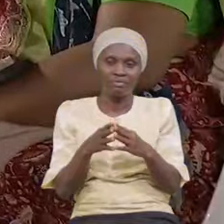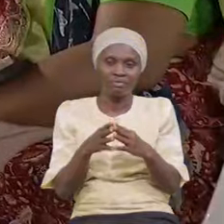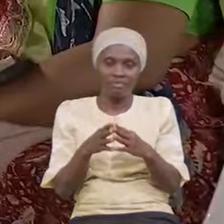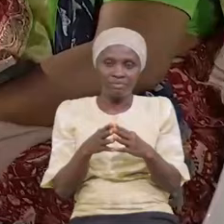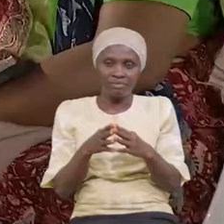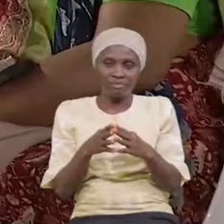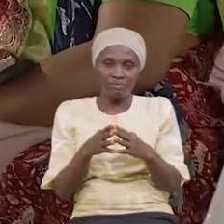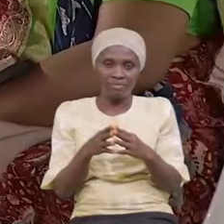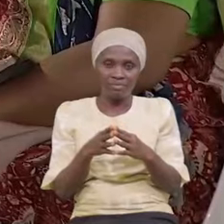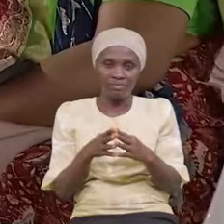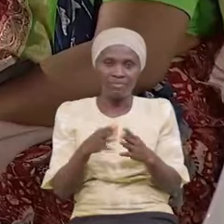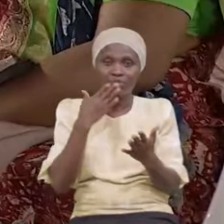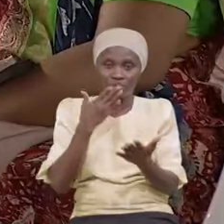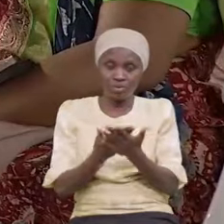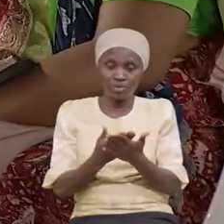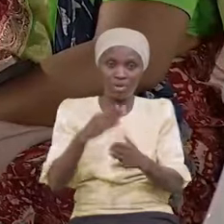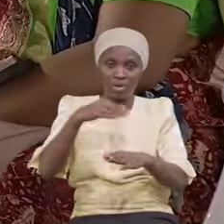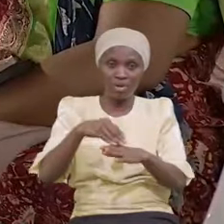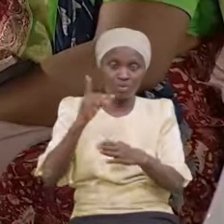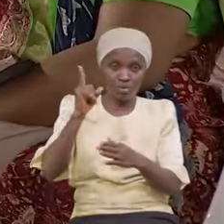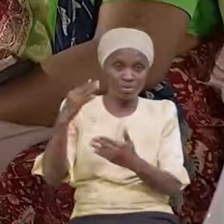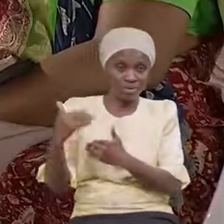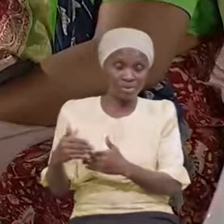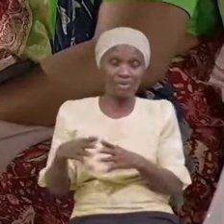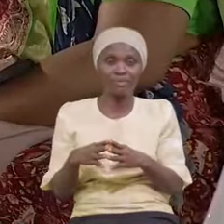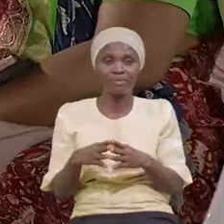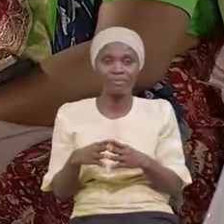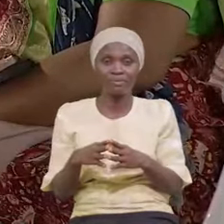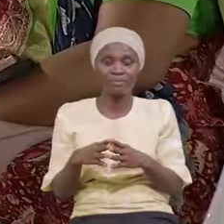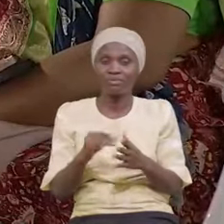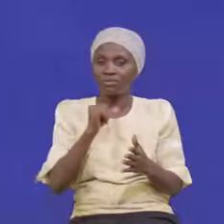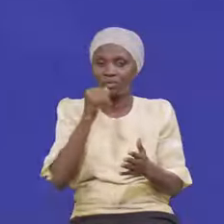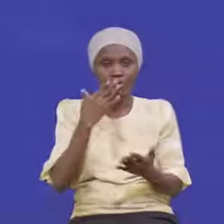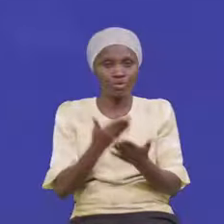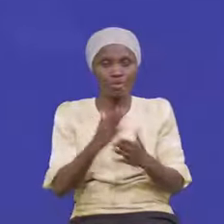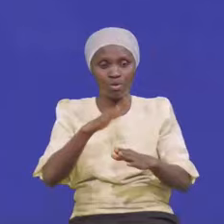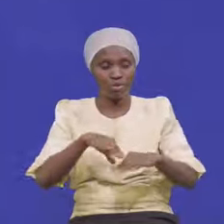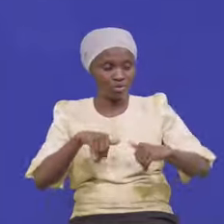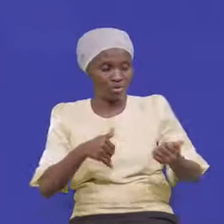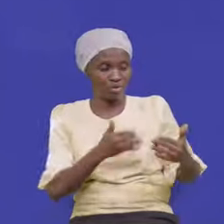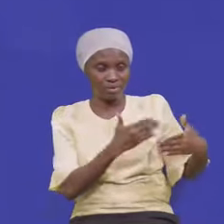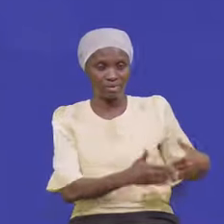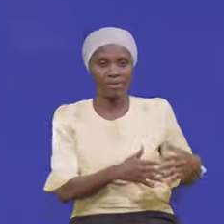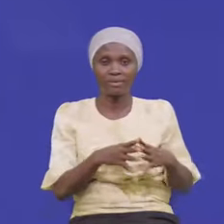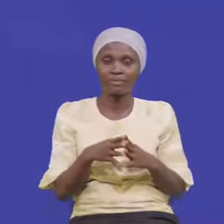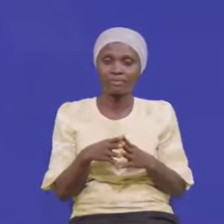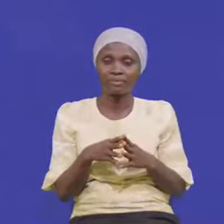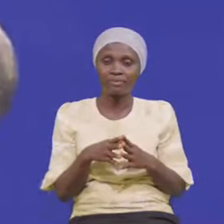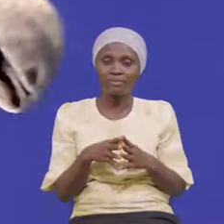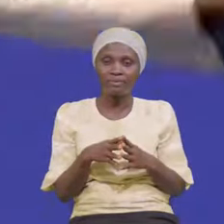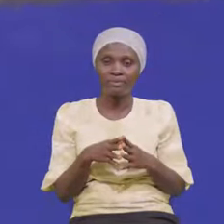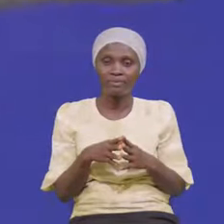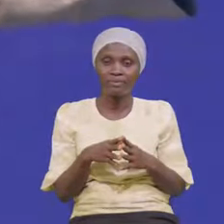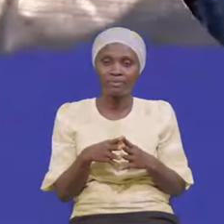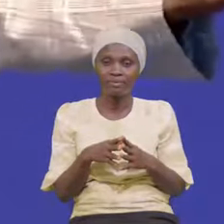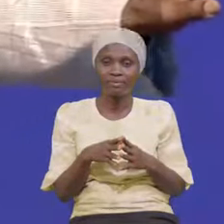It's good like on the one side. ఒకవైపు మంచిదే. It's not good on the other side. అవతలి వైపున అది అంత మంచిది కాదు.